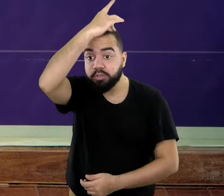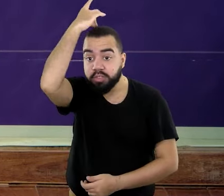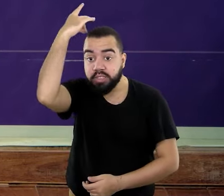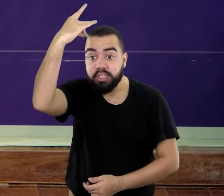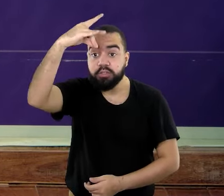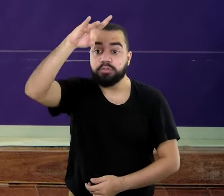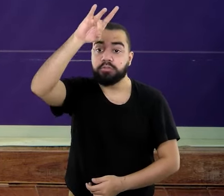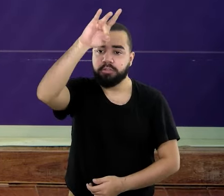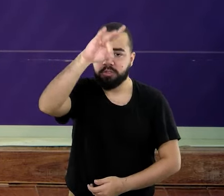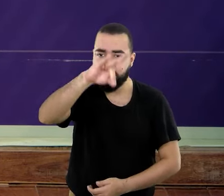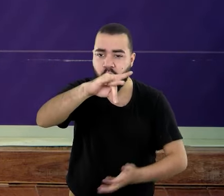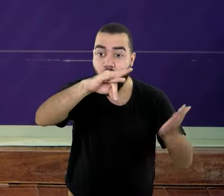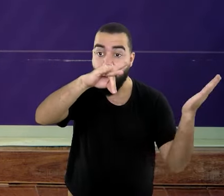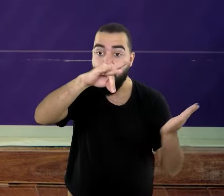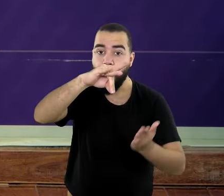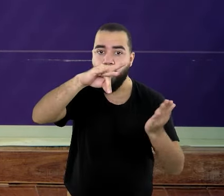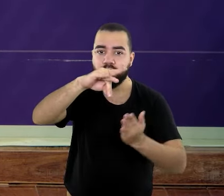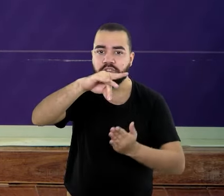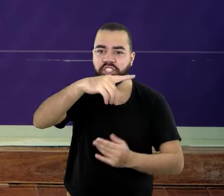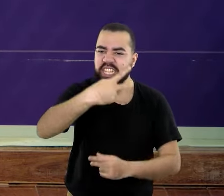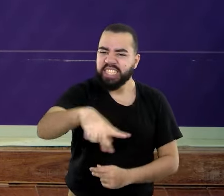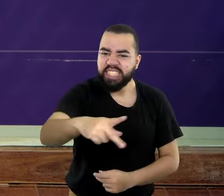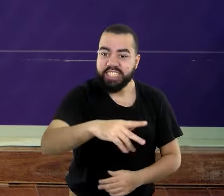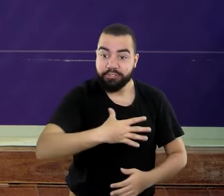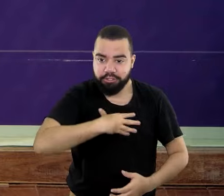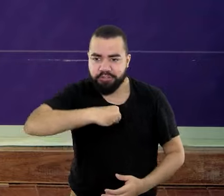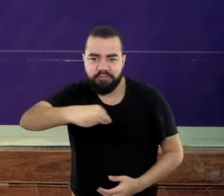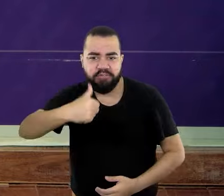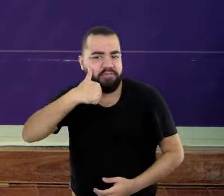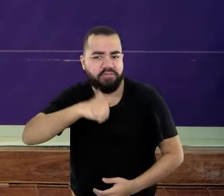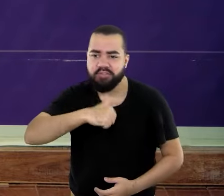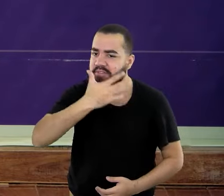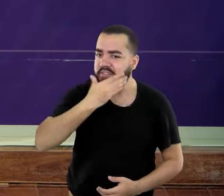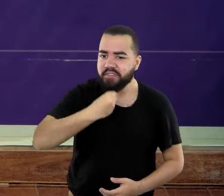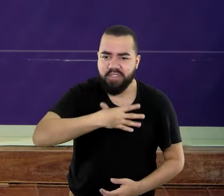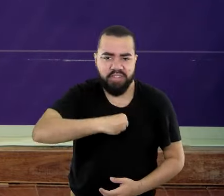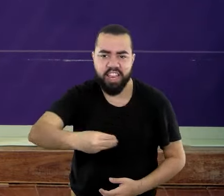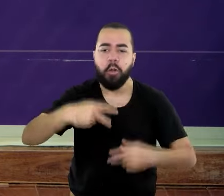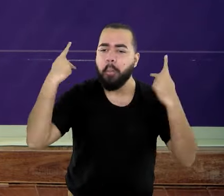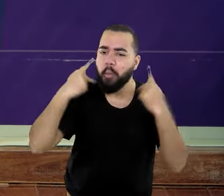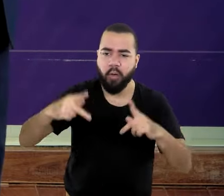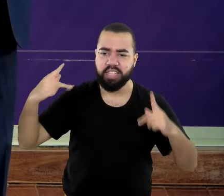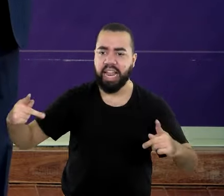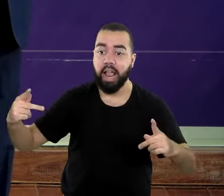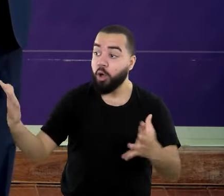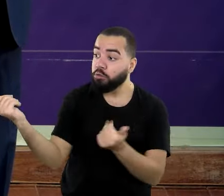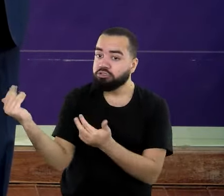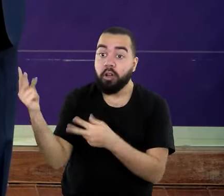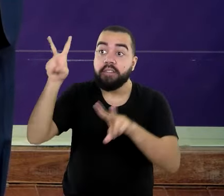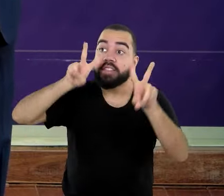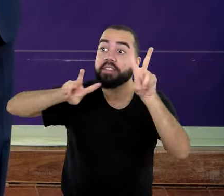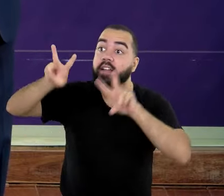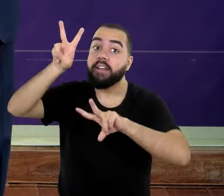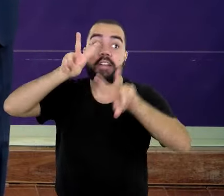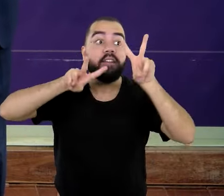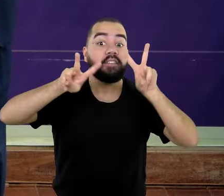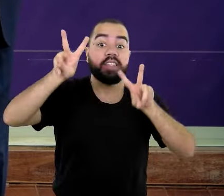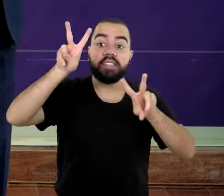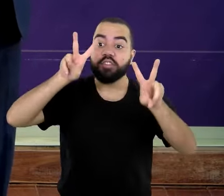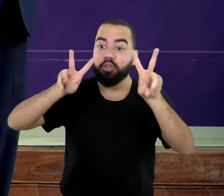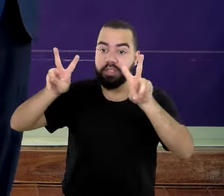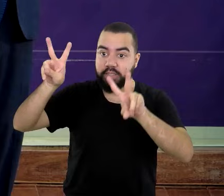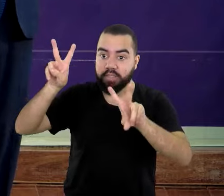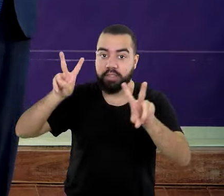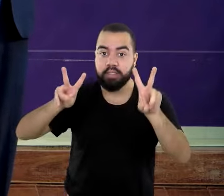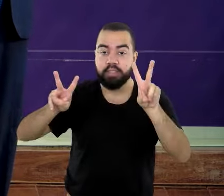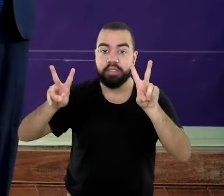hoje, os filhos e as filhas profetizarão. 청년들은 환상을 봅니다. E os jovens terão visões. 늙은이는 꿈을